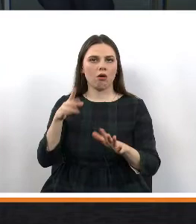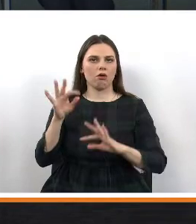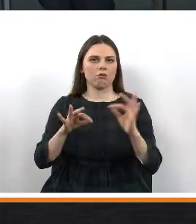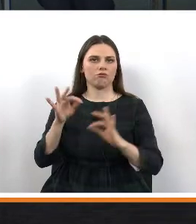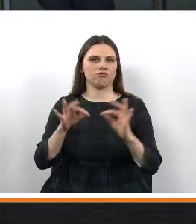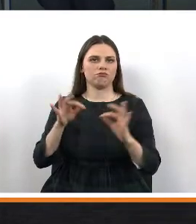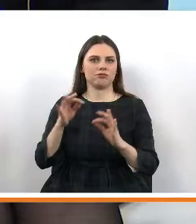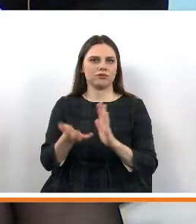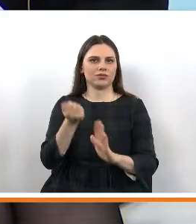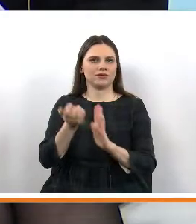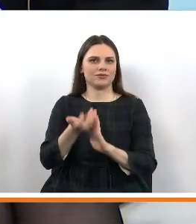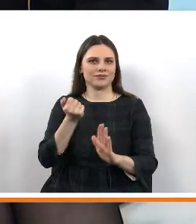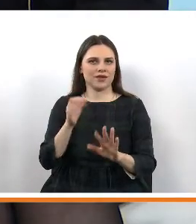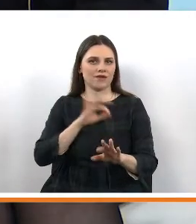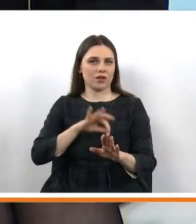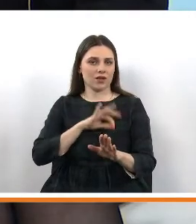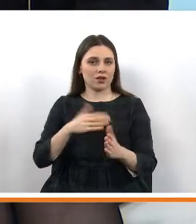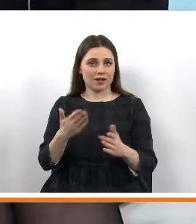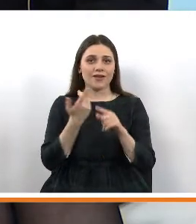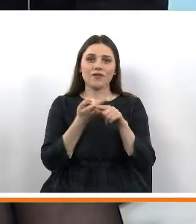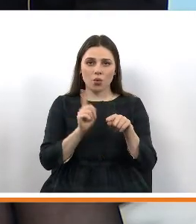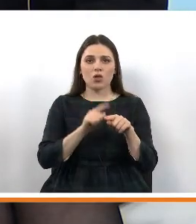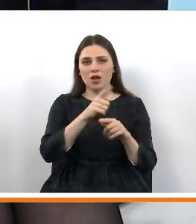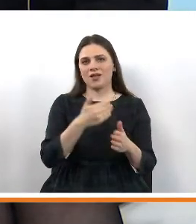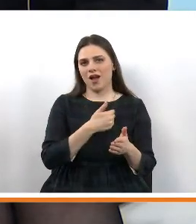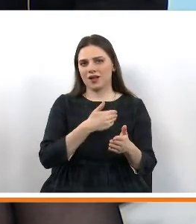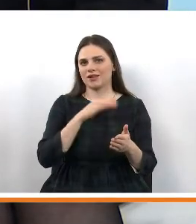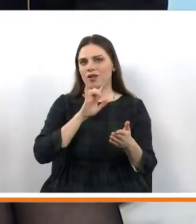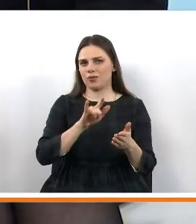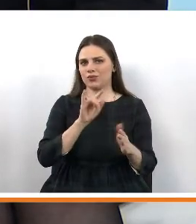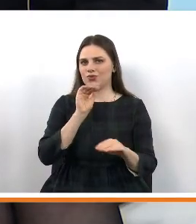То есть вот это мне, это, скажем так,